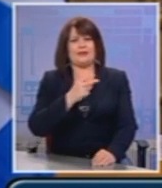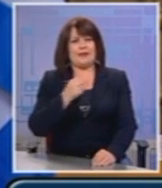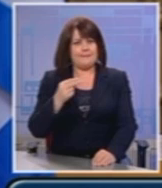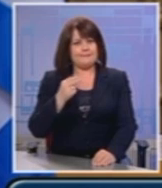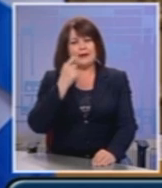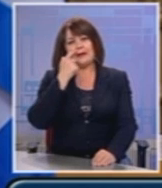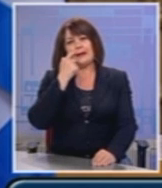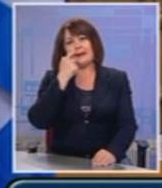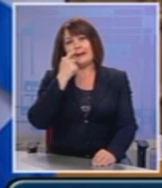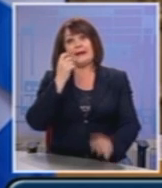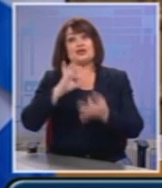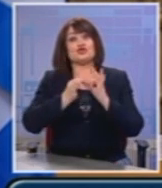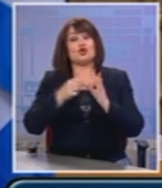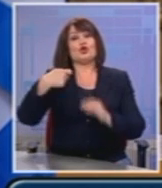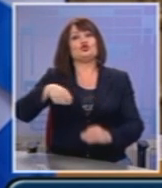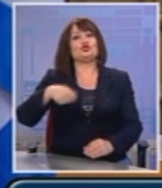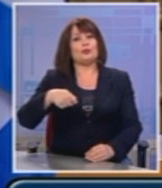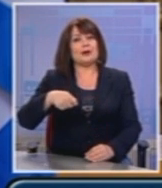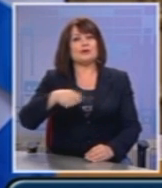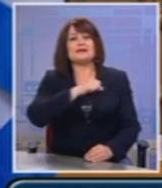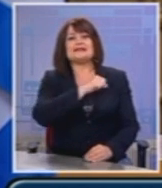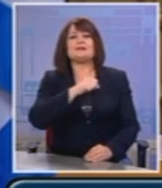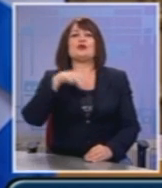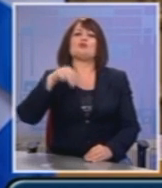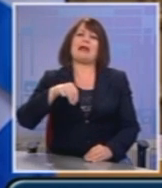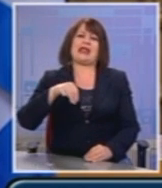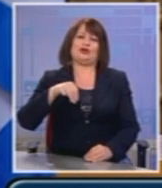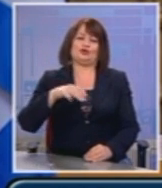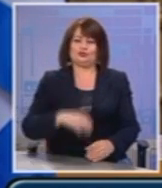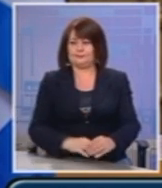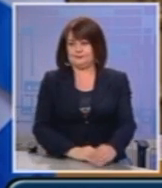ο ιστορικός και νομικός ο κύριος σπύρος μαρκέτος